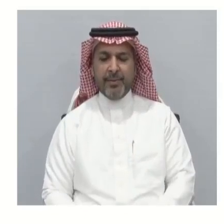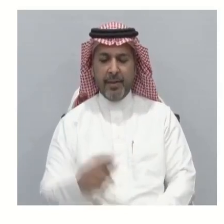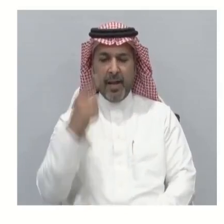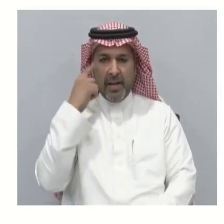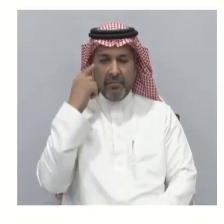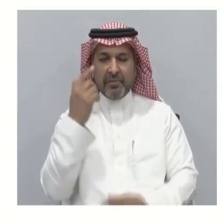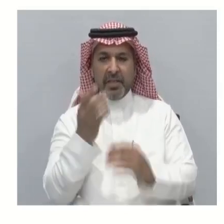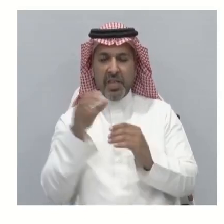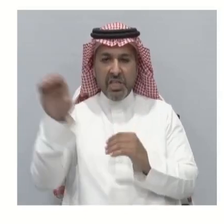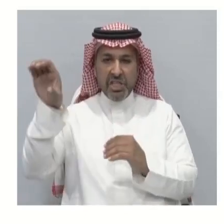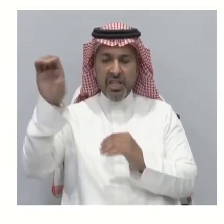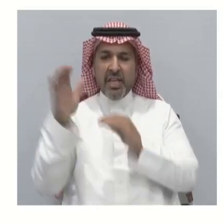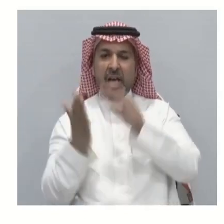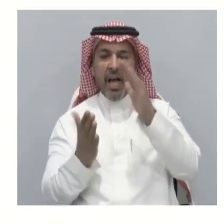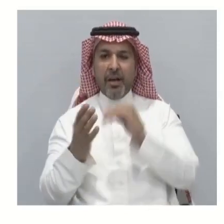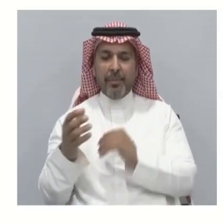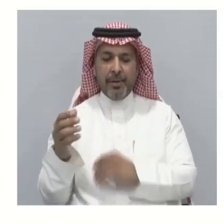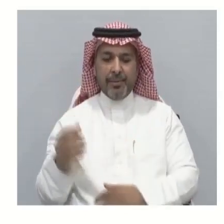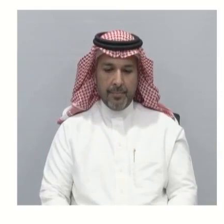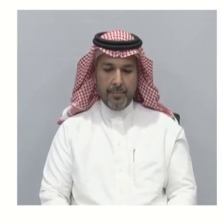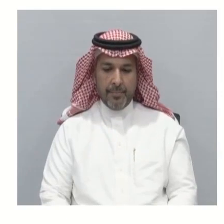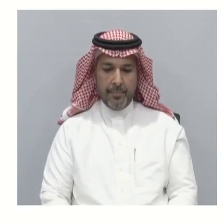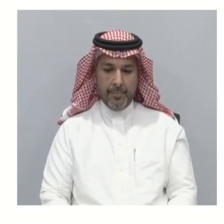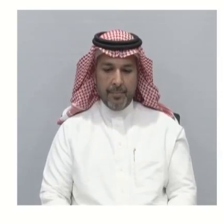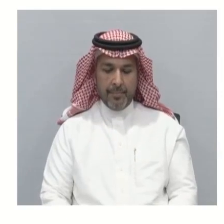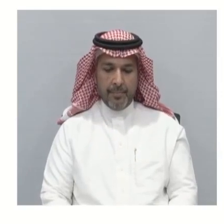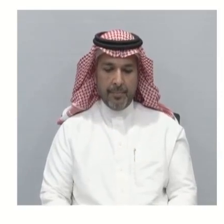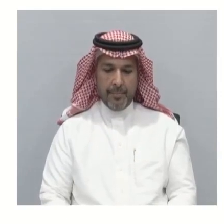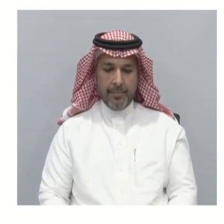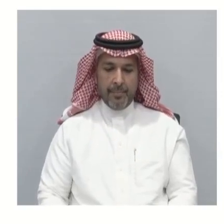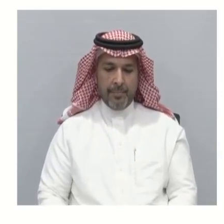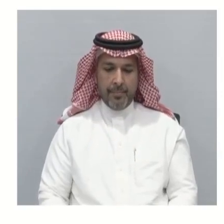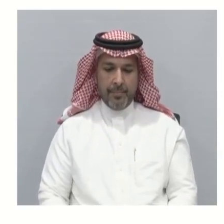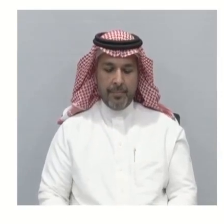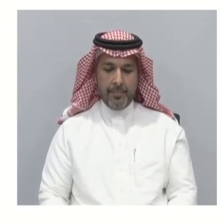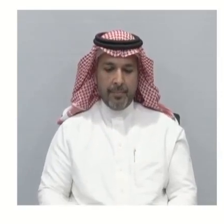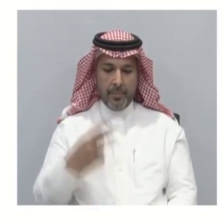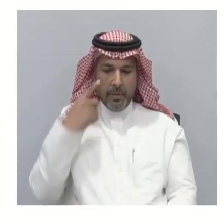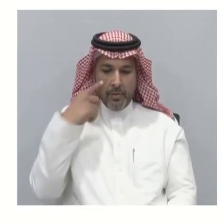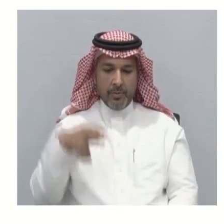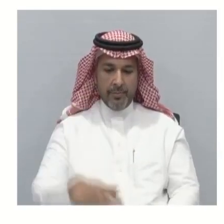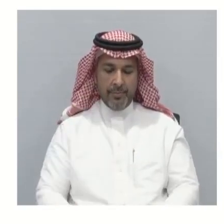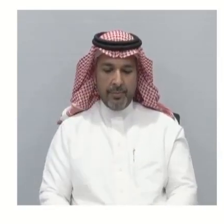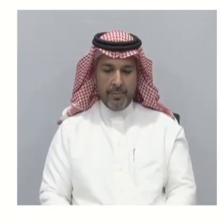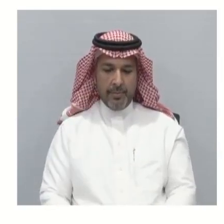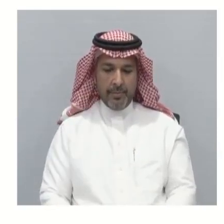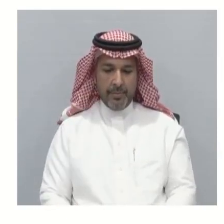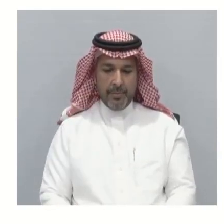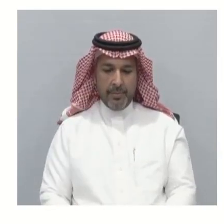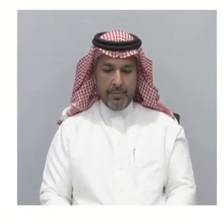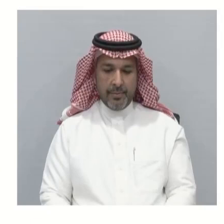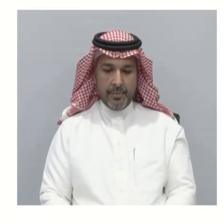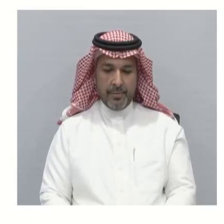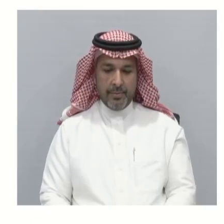اكبر من قياس الزاويه سي اف بي في السؤال 26 يقوللك قارن لي بين الزاويه